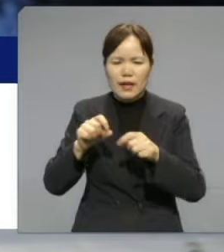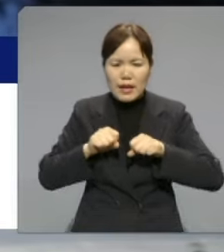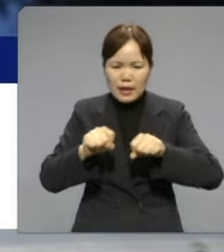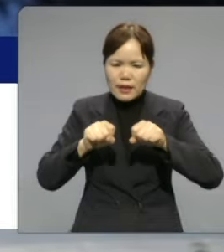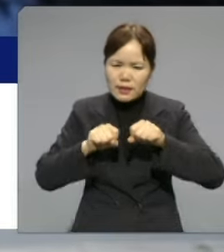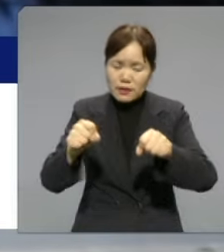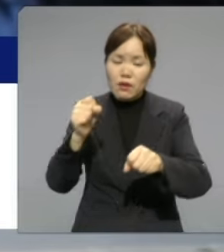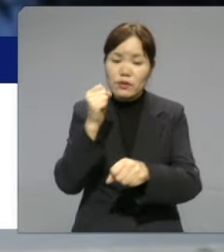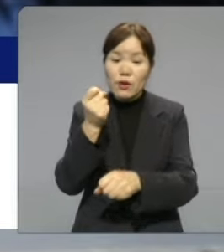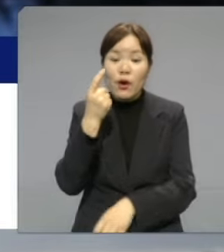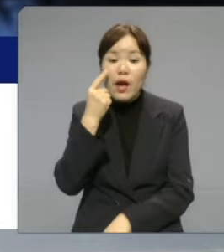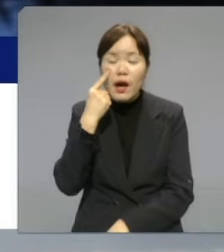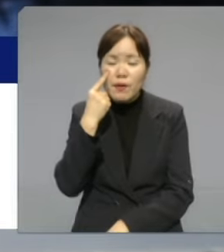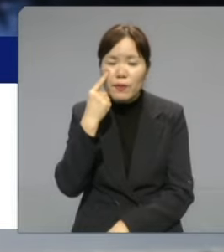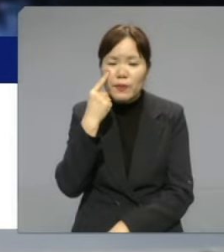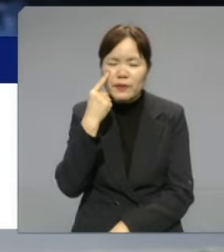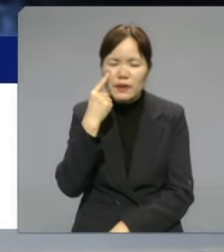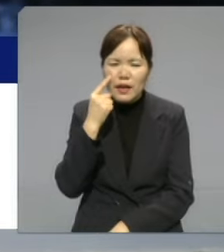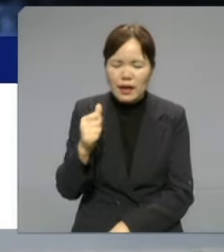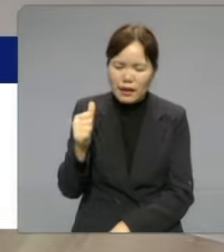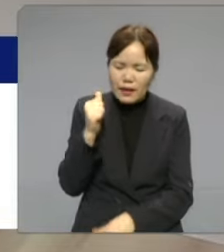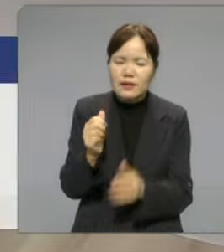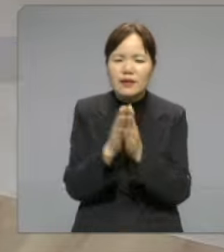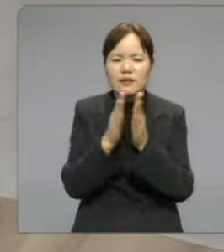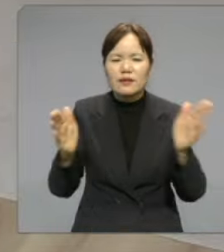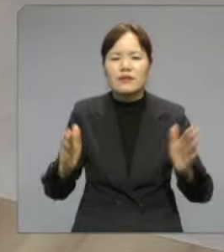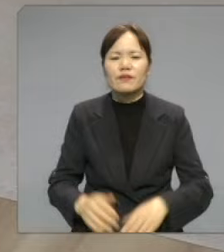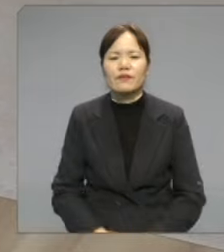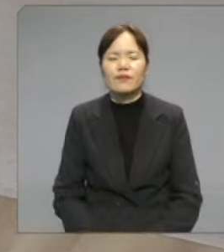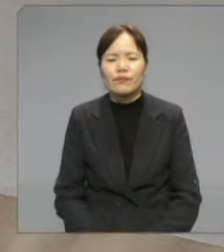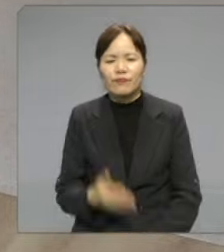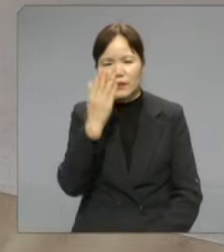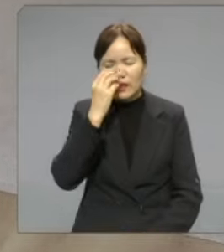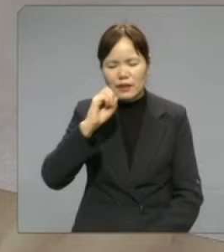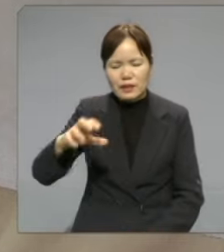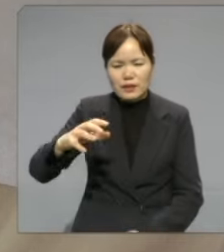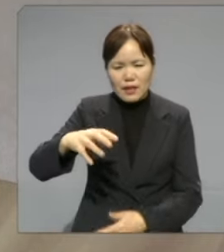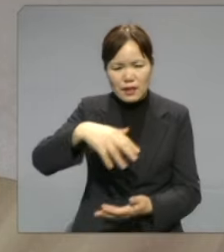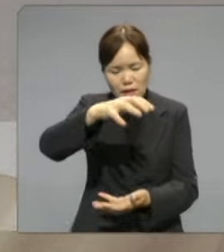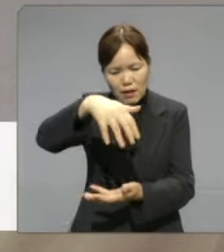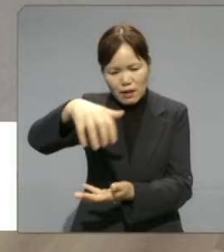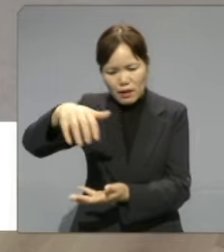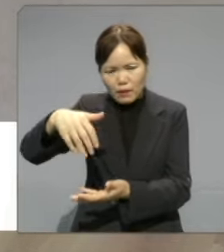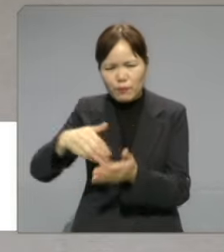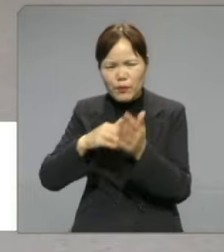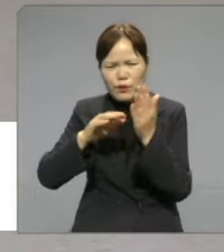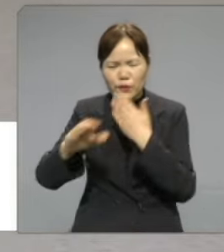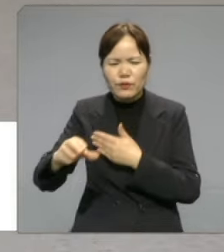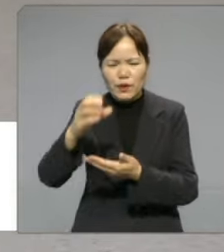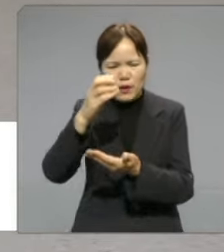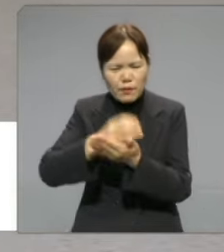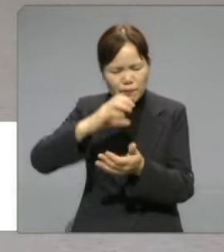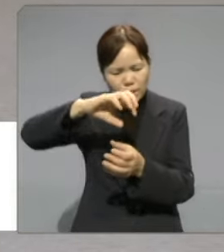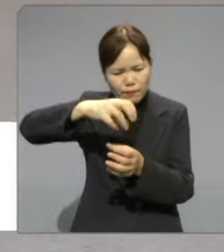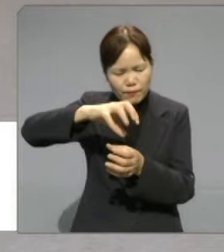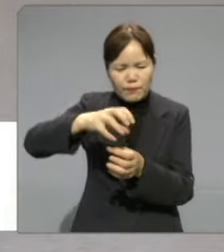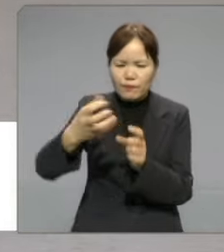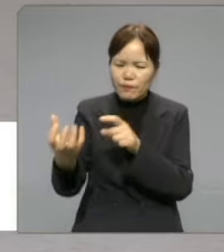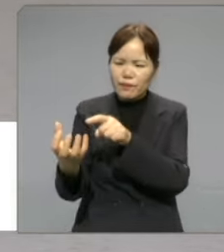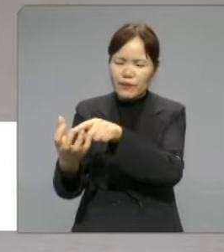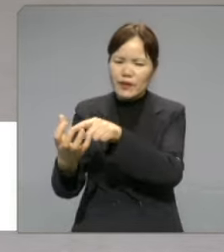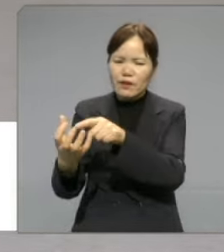활동을 해보자고 해서 시작하게 되었습니다. 쓰레기 수거하며 모은 페트병 뚜껑으로 업사이클링